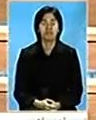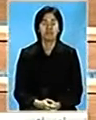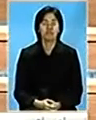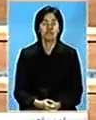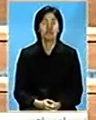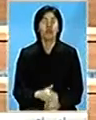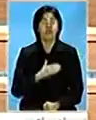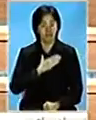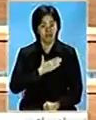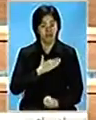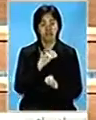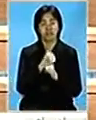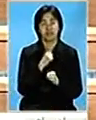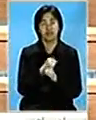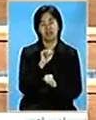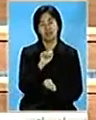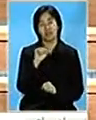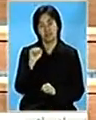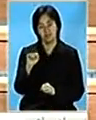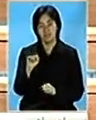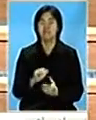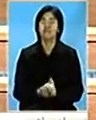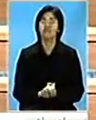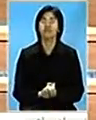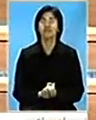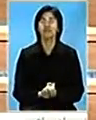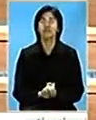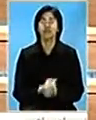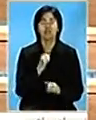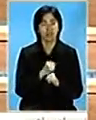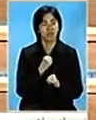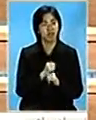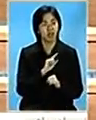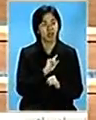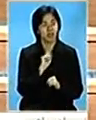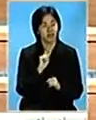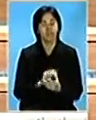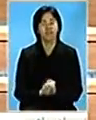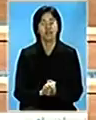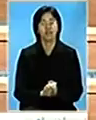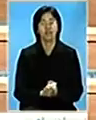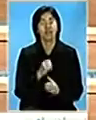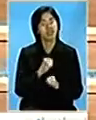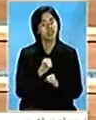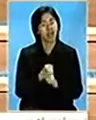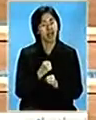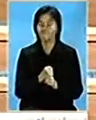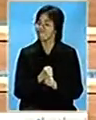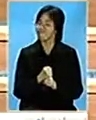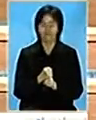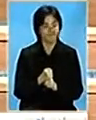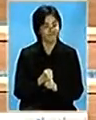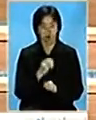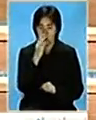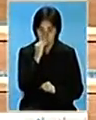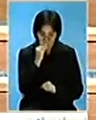ผมเป็นสมาชิกสภาผู้แทนราษฎรท่านประธานทำงานหน้าที่คุ้มค่าประชาชนทุกบาททุกสตางค์และทุกค